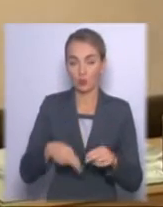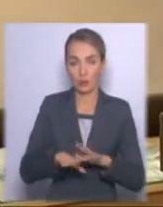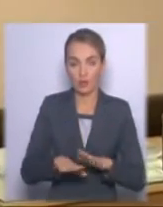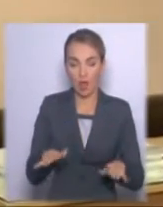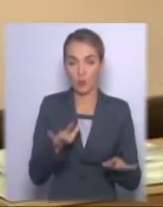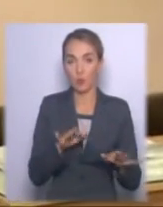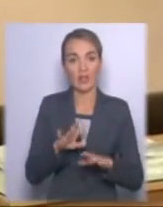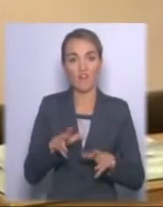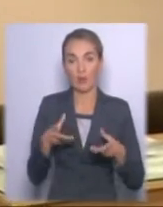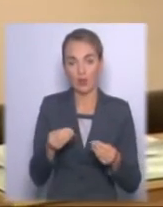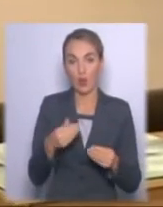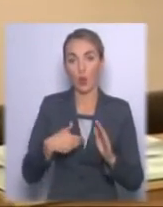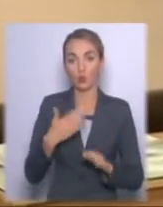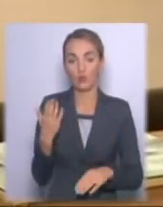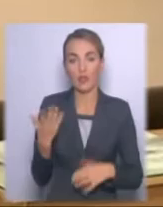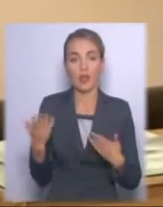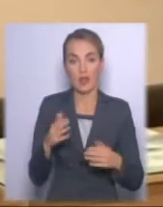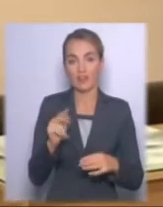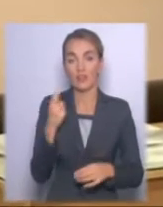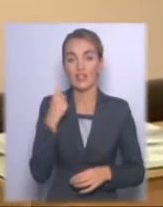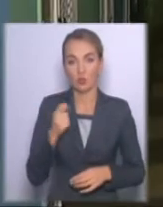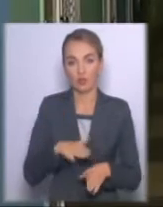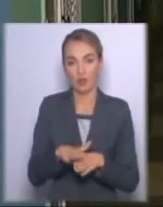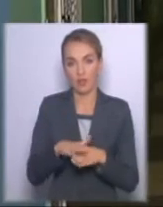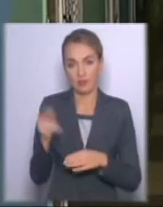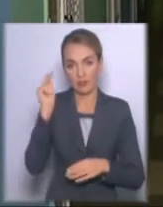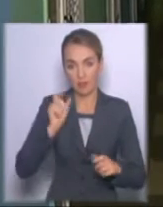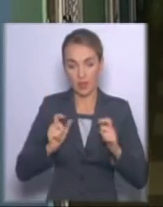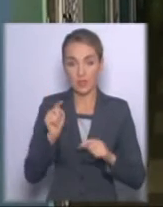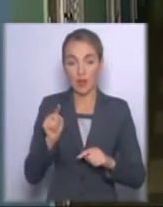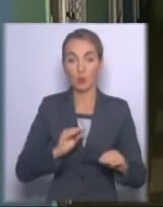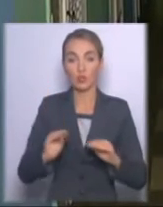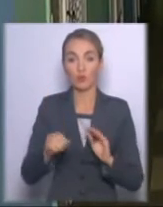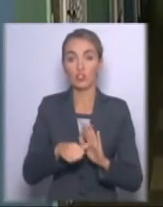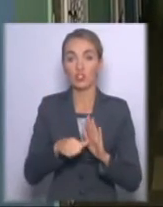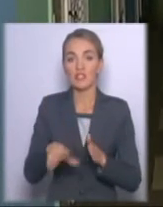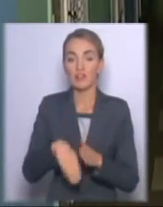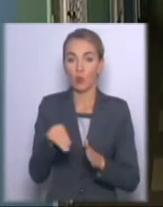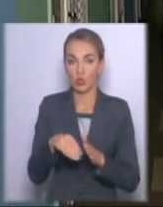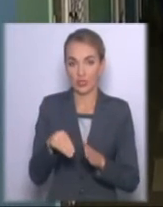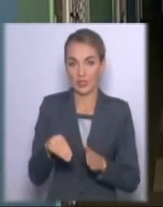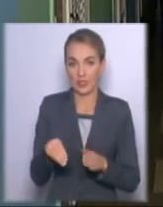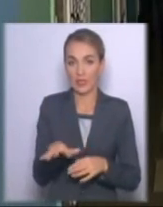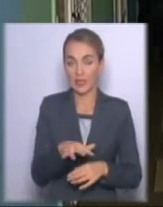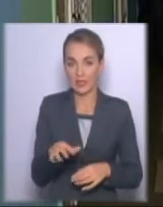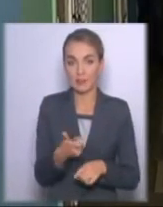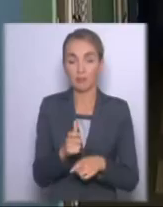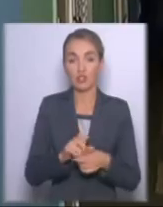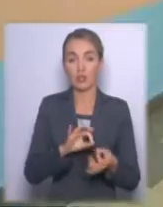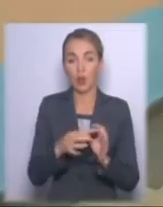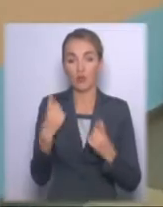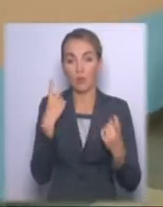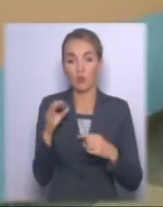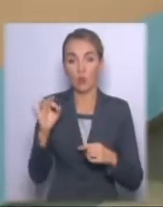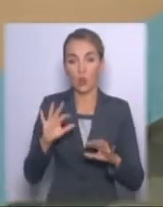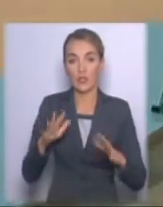і на голосування, яке у неділю відбуватиметься у Слов'янській гімназії. Там розташовано 6 виборчих дільниць. Більш детальну інформацію про